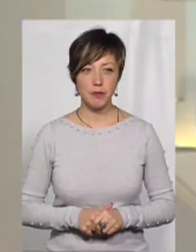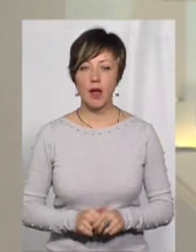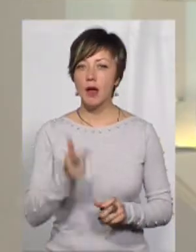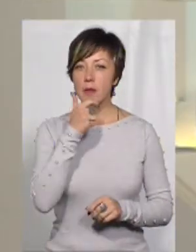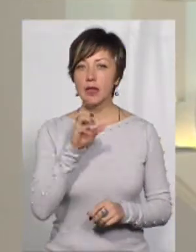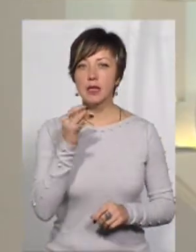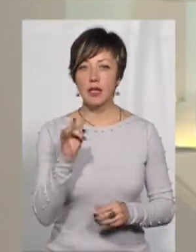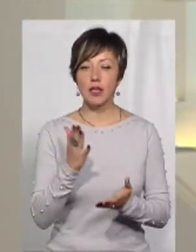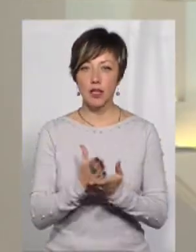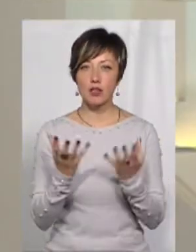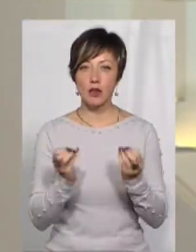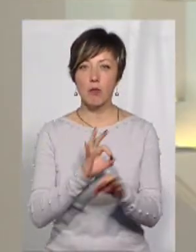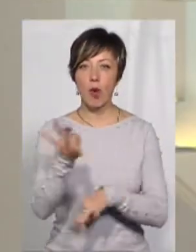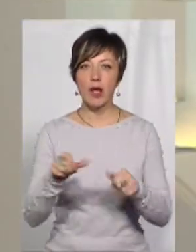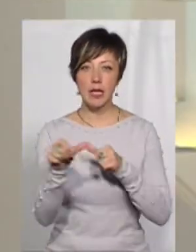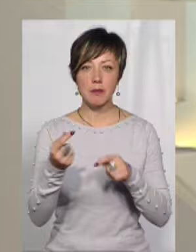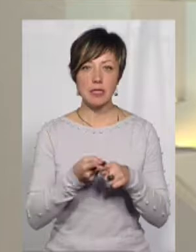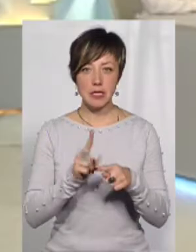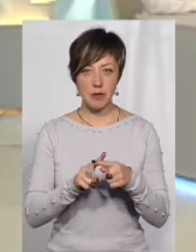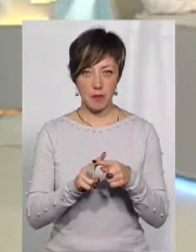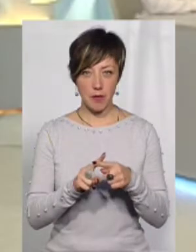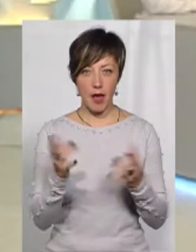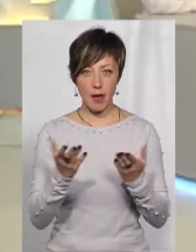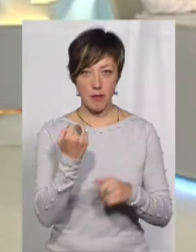Пане Сергію, які ще проекти, крім цих, перемогли?